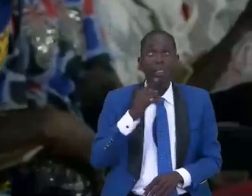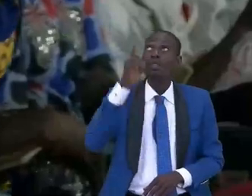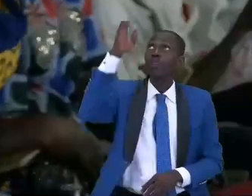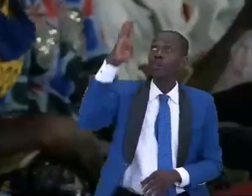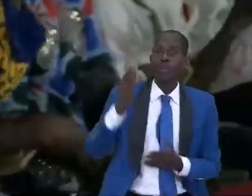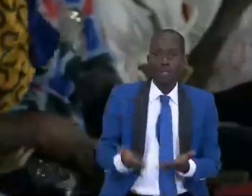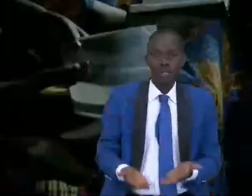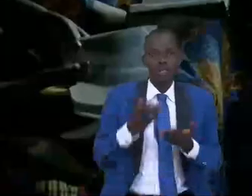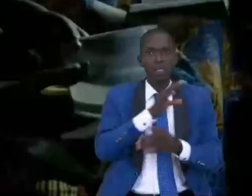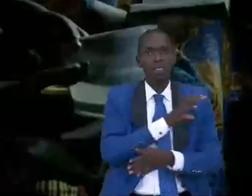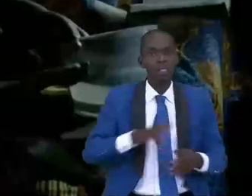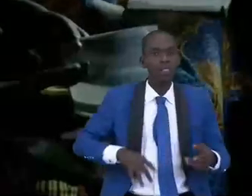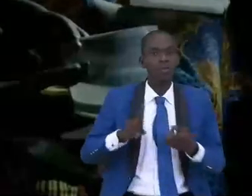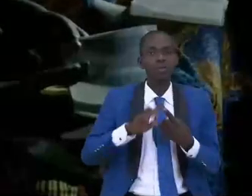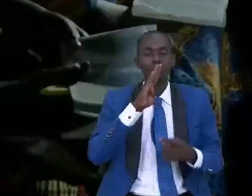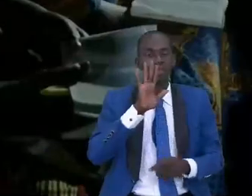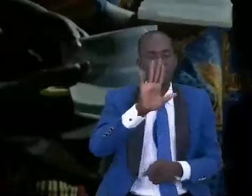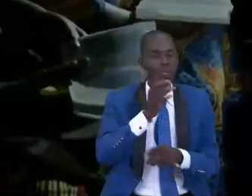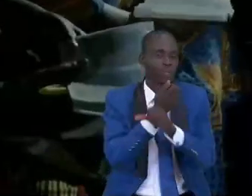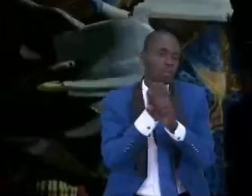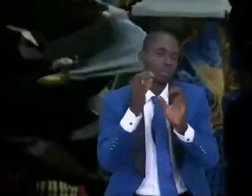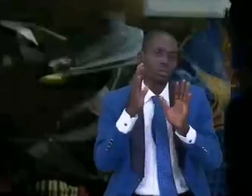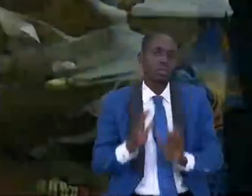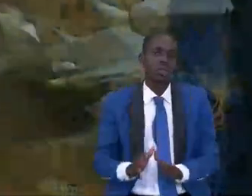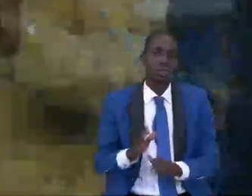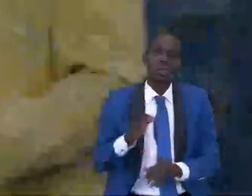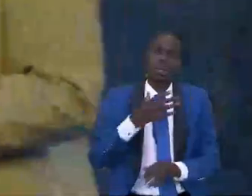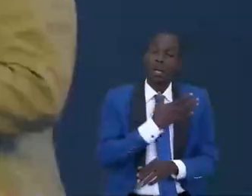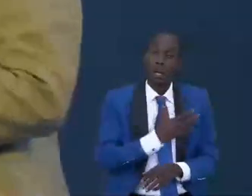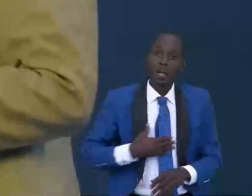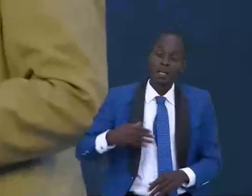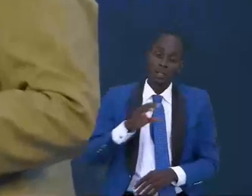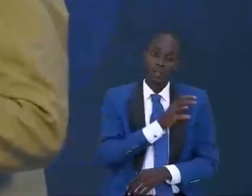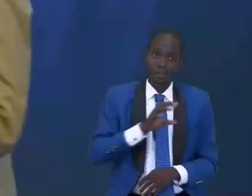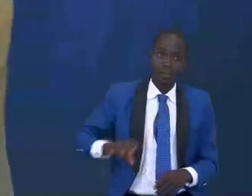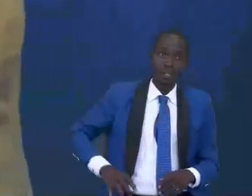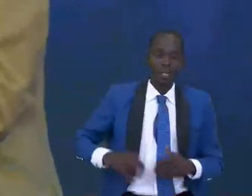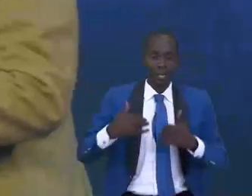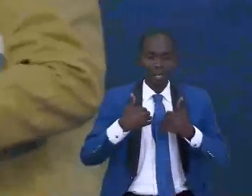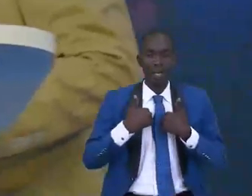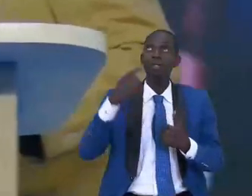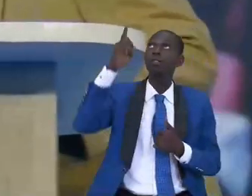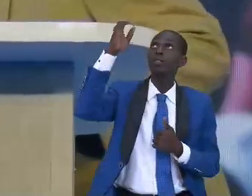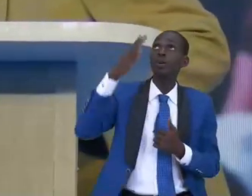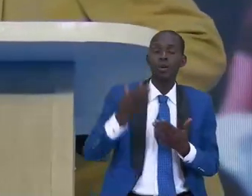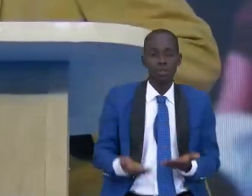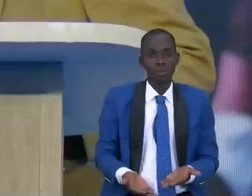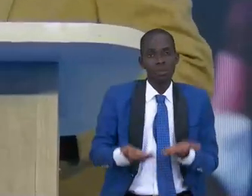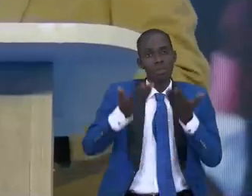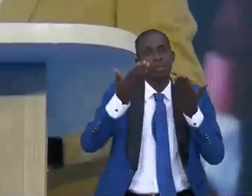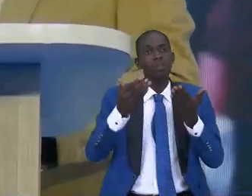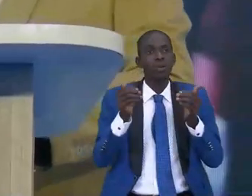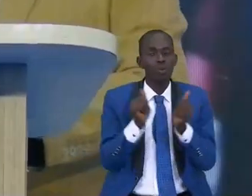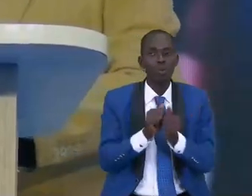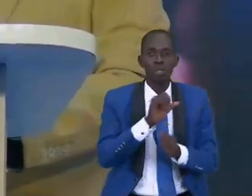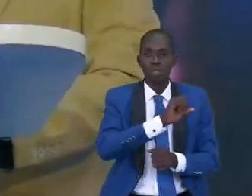exalté Christ d'être ton sauveur. Il dit, lui, Christ, Dieu l'a exalté